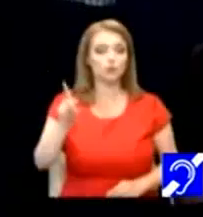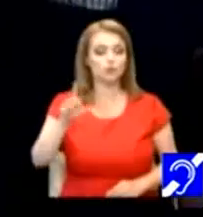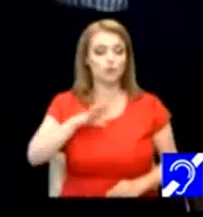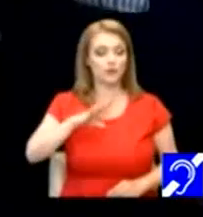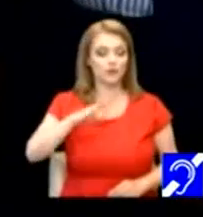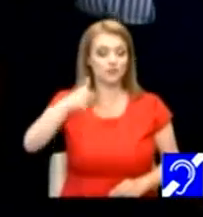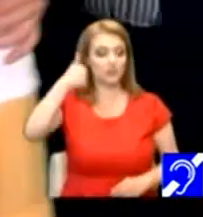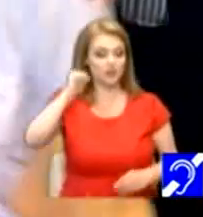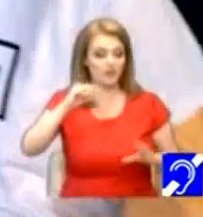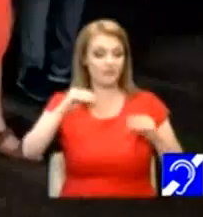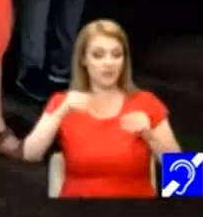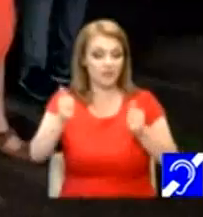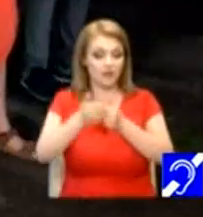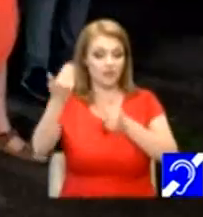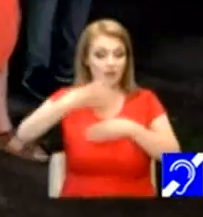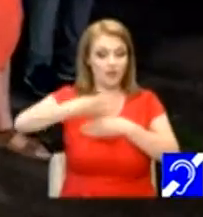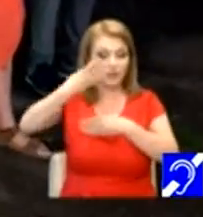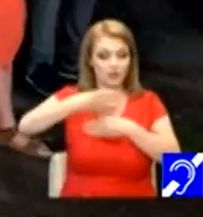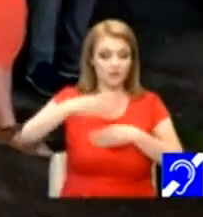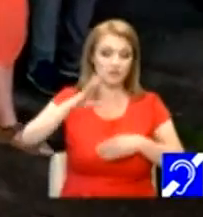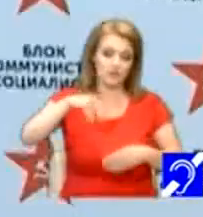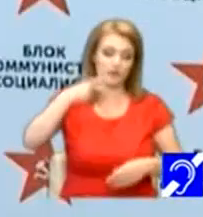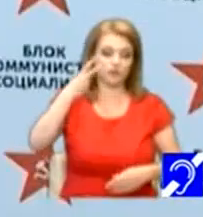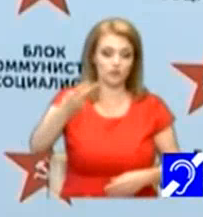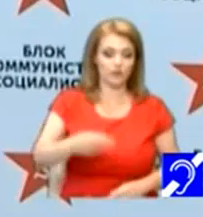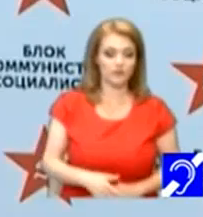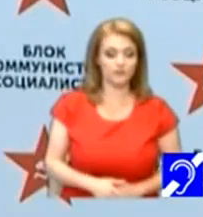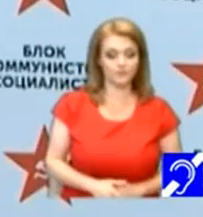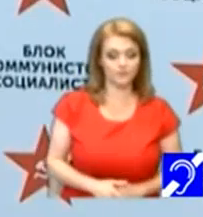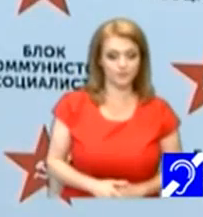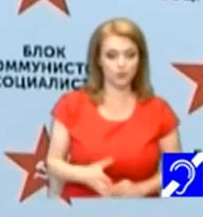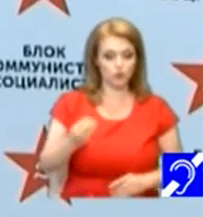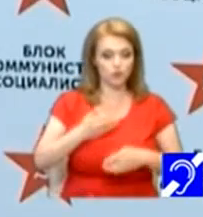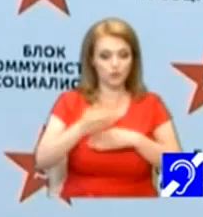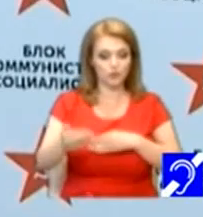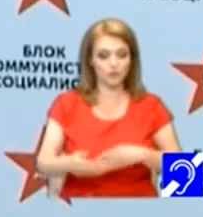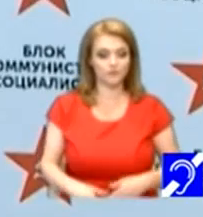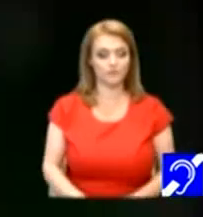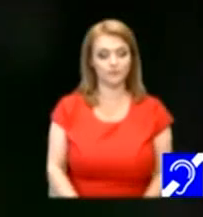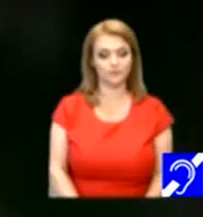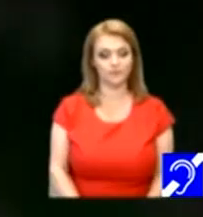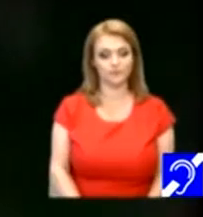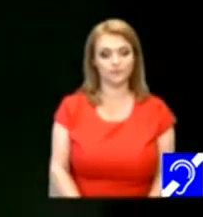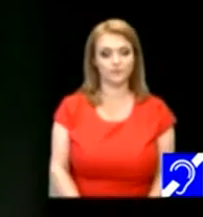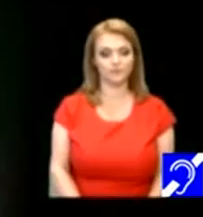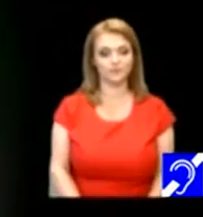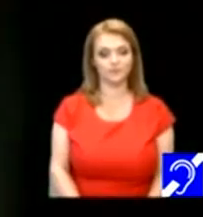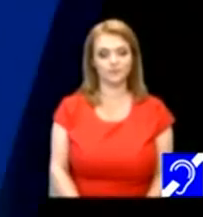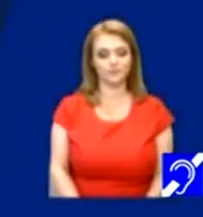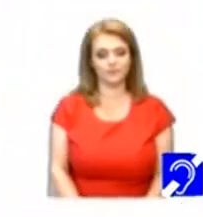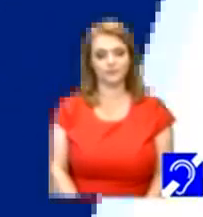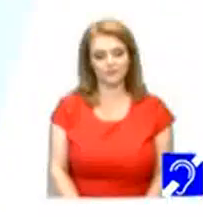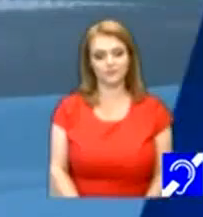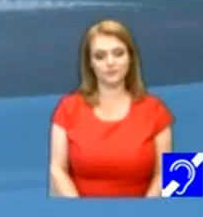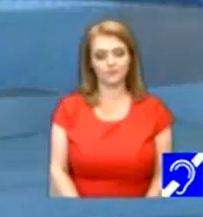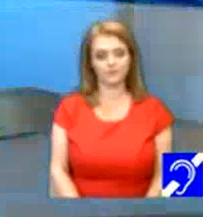PAS și cum s-au manifestat pe de altă parte perdanții de la Blocul Comuniștilor și Socialiștilor, vedeți imediat în telejurnal.